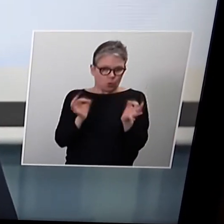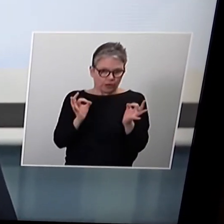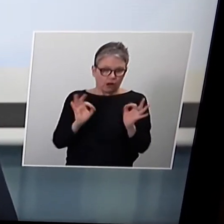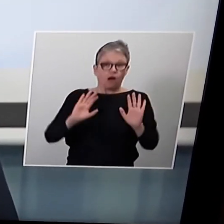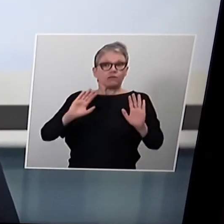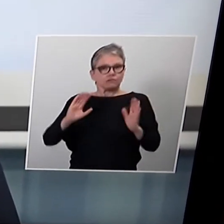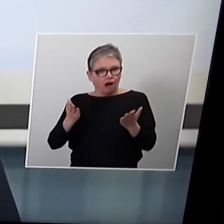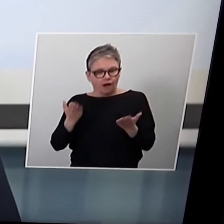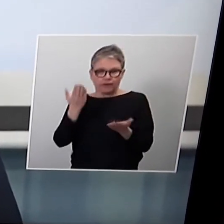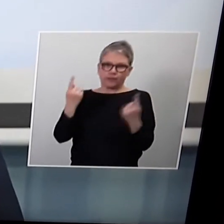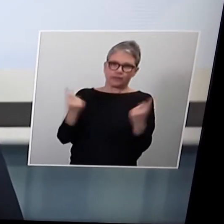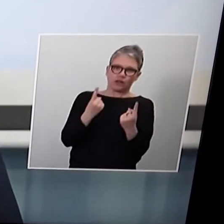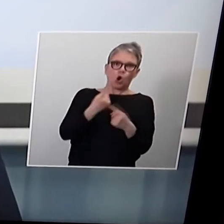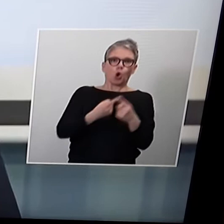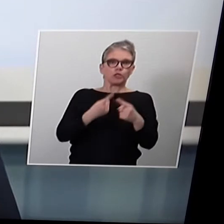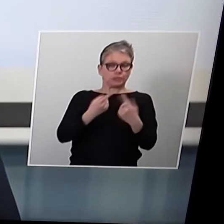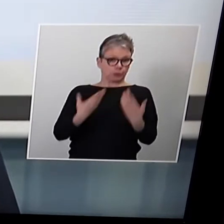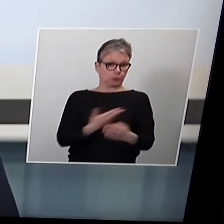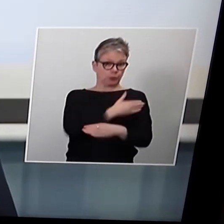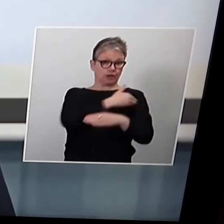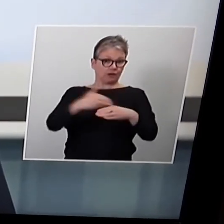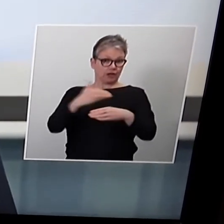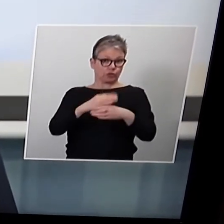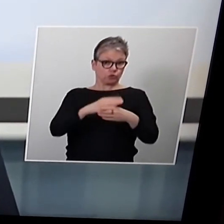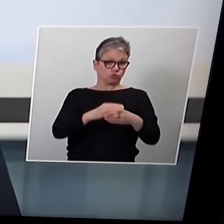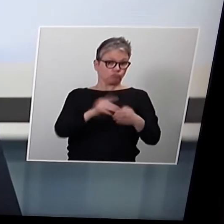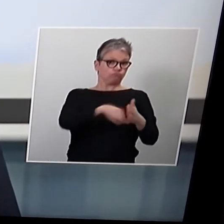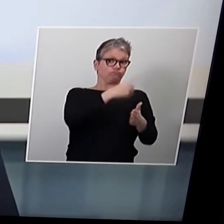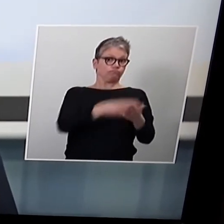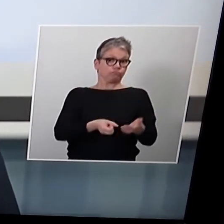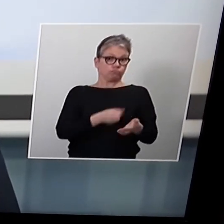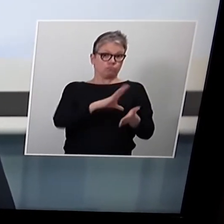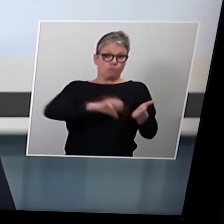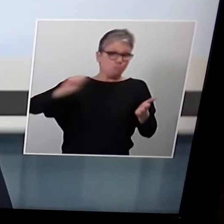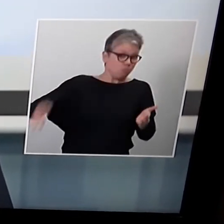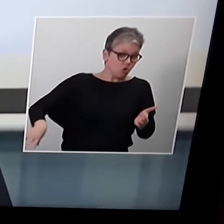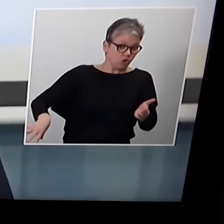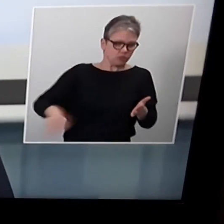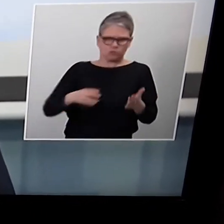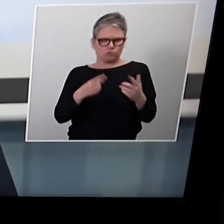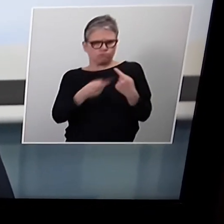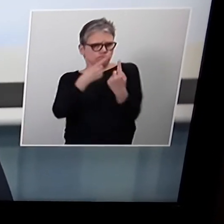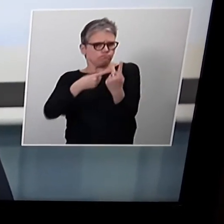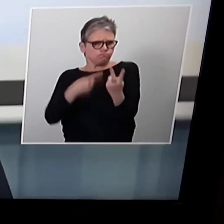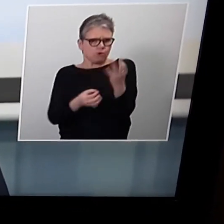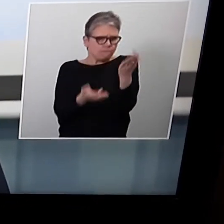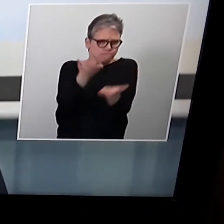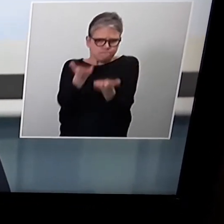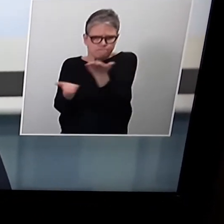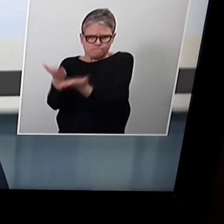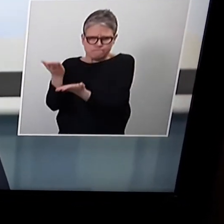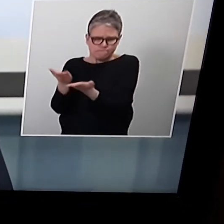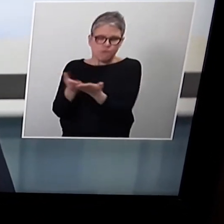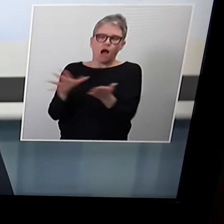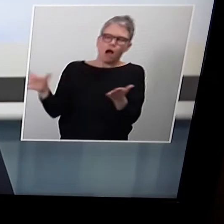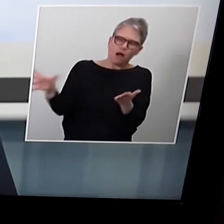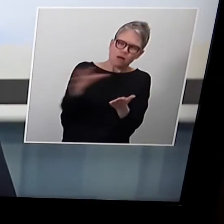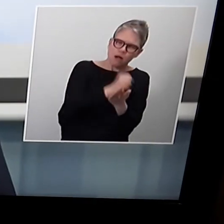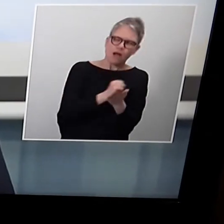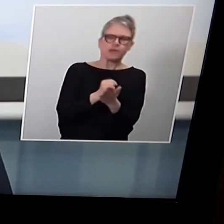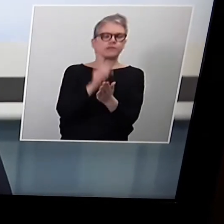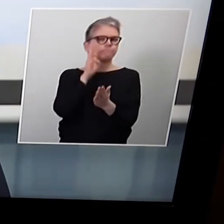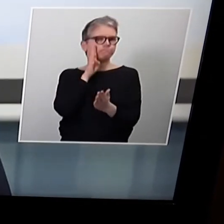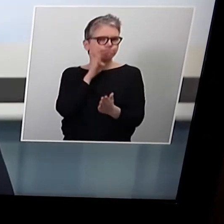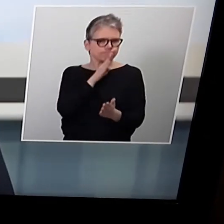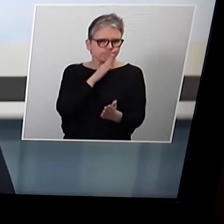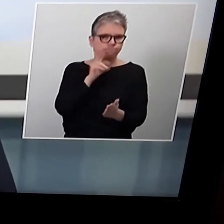jossa sitten luovuttaisiin osasta rajoituksia. Ja kaikki nämä osoittaa sen, että näillä rajoituksilla